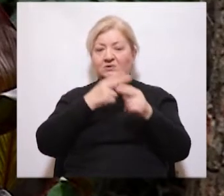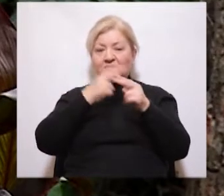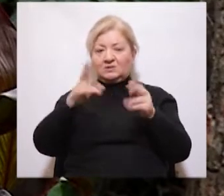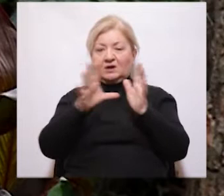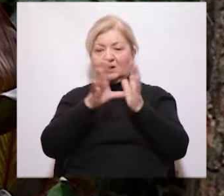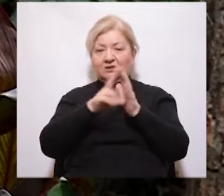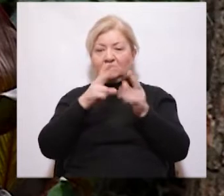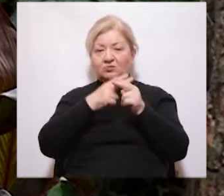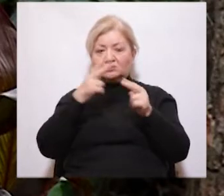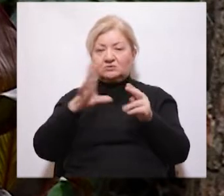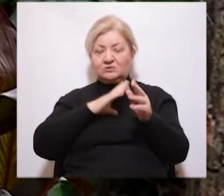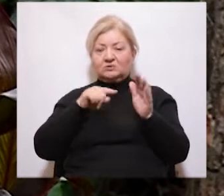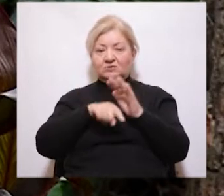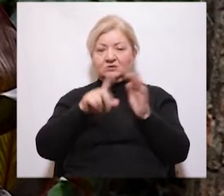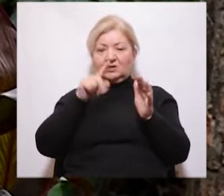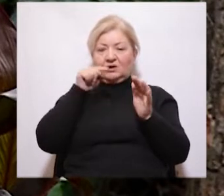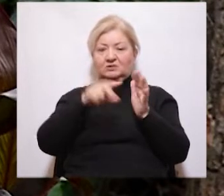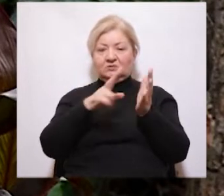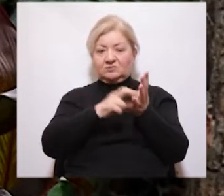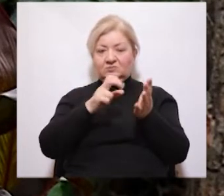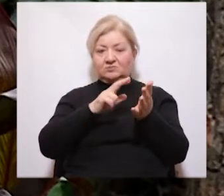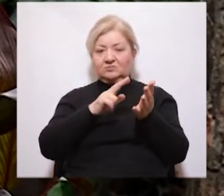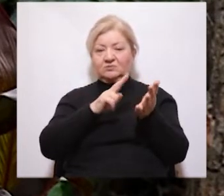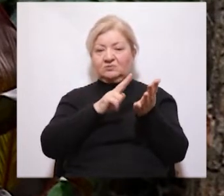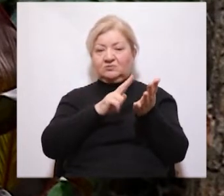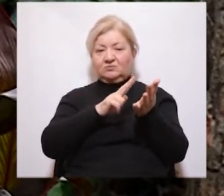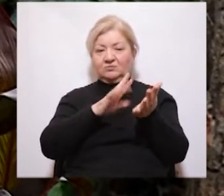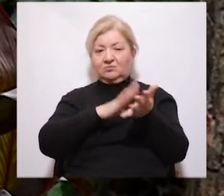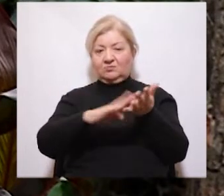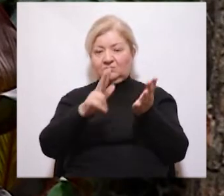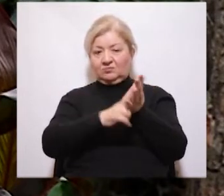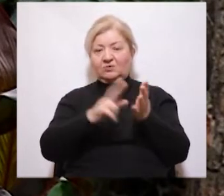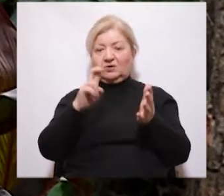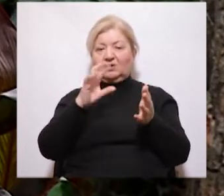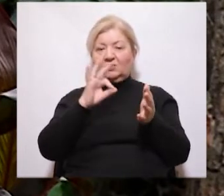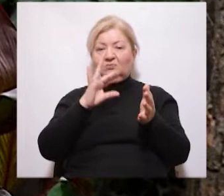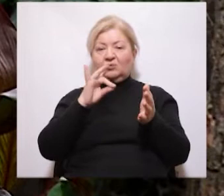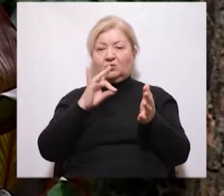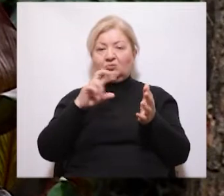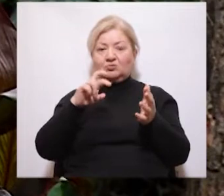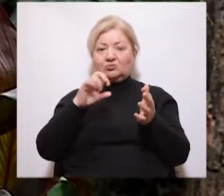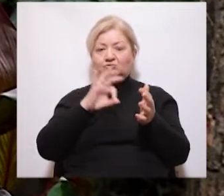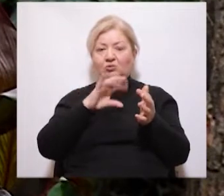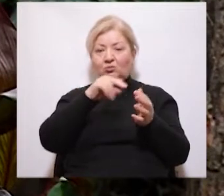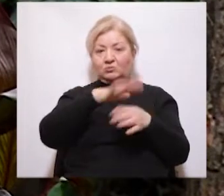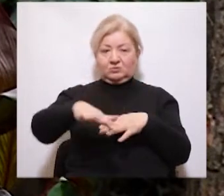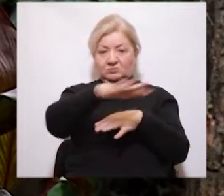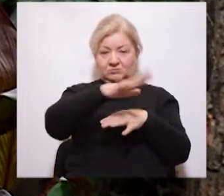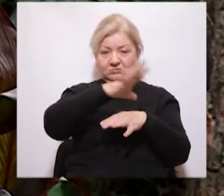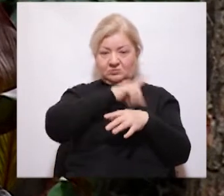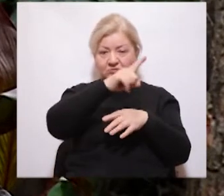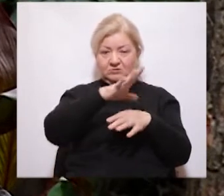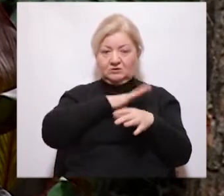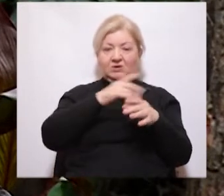პირველი ჰიდროელექტროსადგური შეიქმნა ჩვენს ქვეყანაში 1898 წელს ბორჯომში და ეს ბორჯომის და მისი